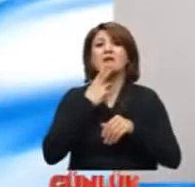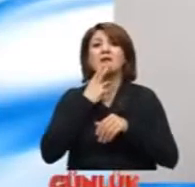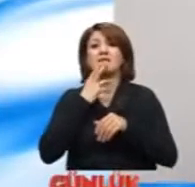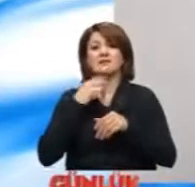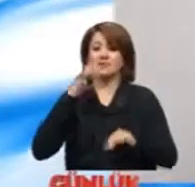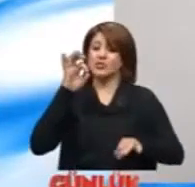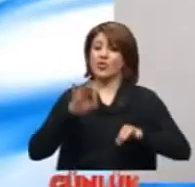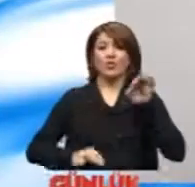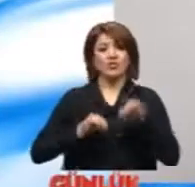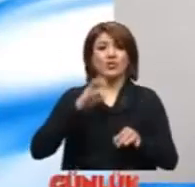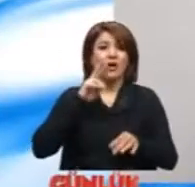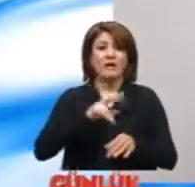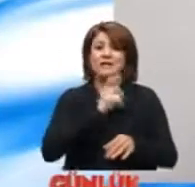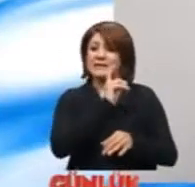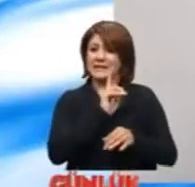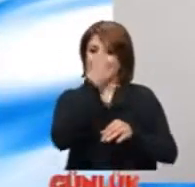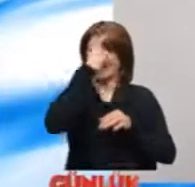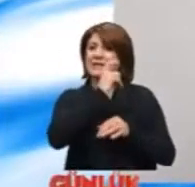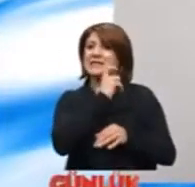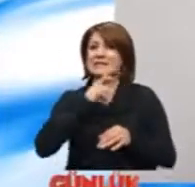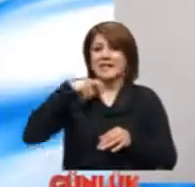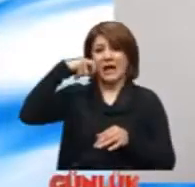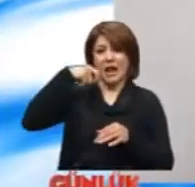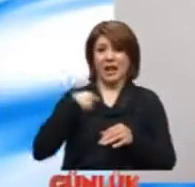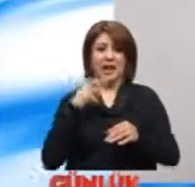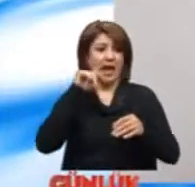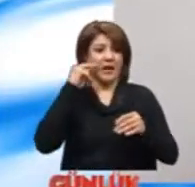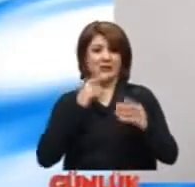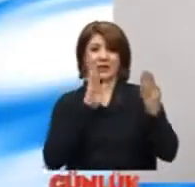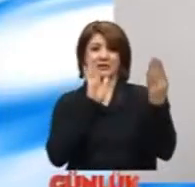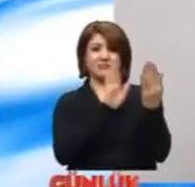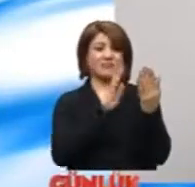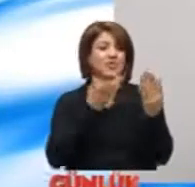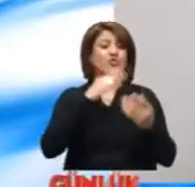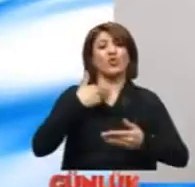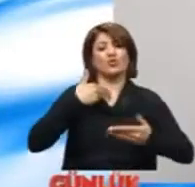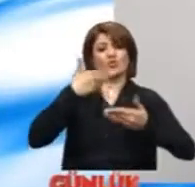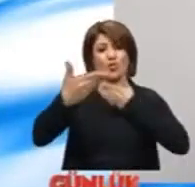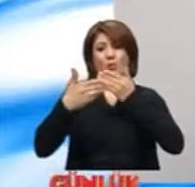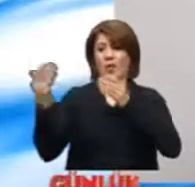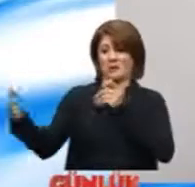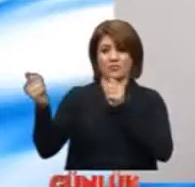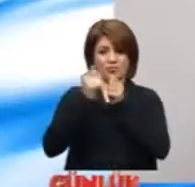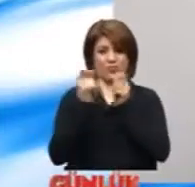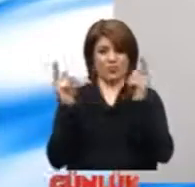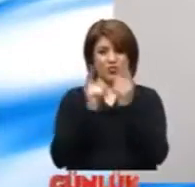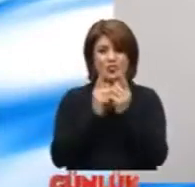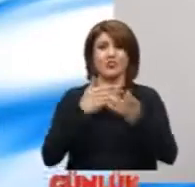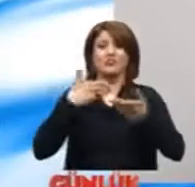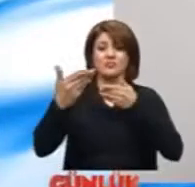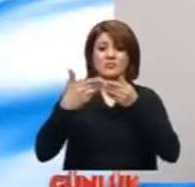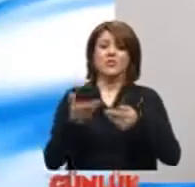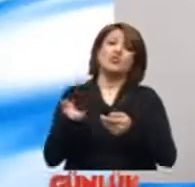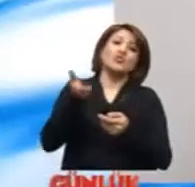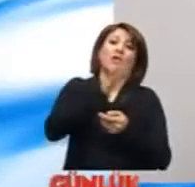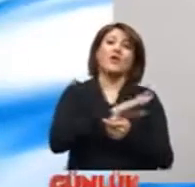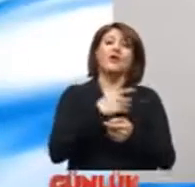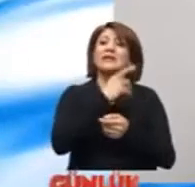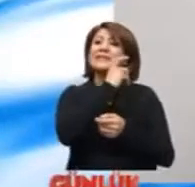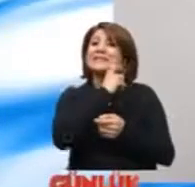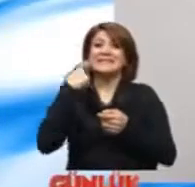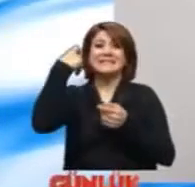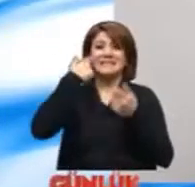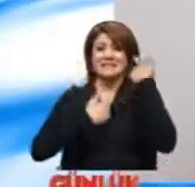sakallı erkeklerin fotoğrafları gösterildi. Daha sonra bu erkeklerle yüz yüze sohbet etmeleri istendi. Aynı işlem bu sefer tıraş olmuş